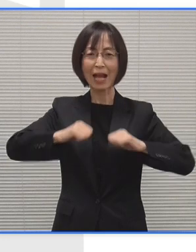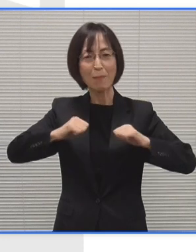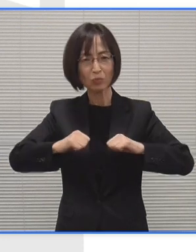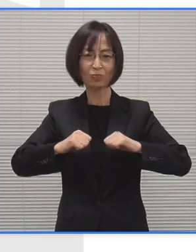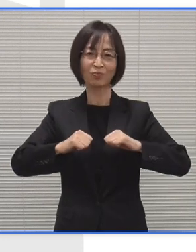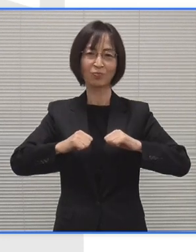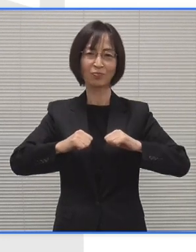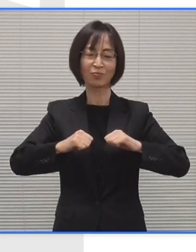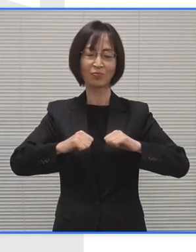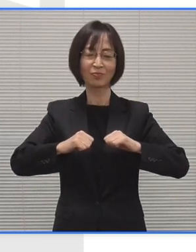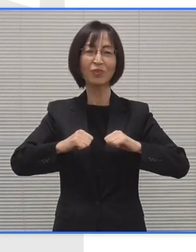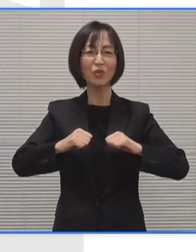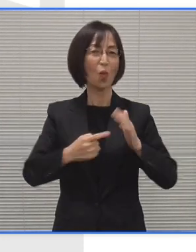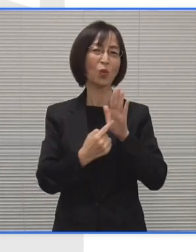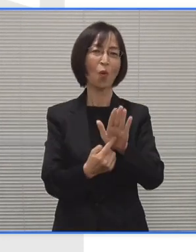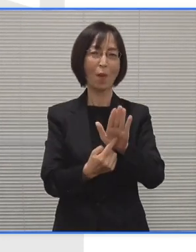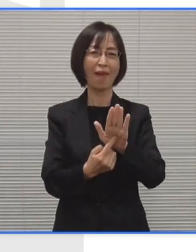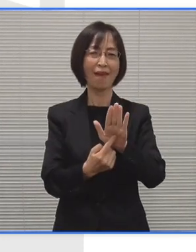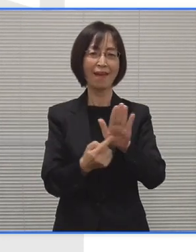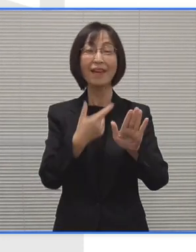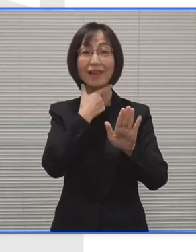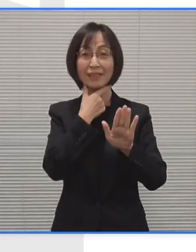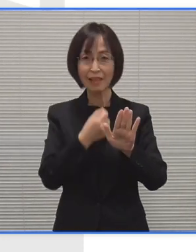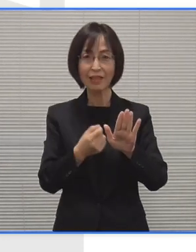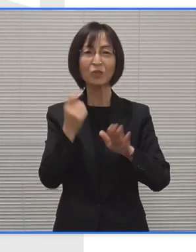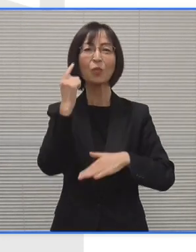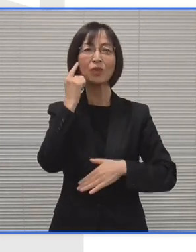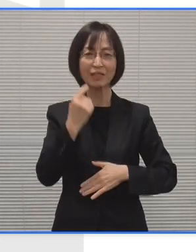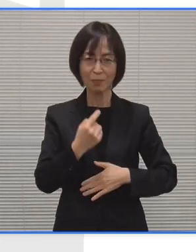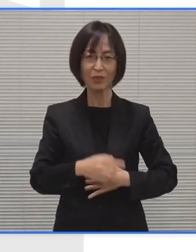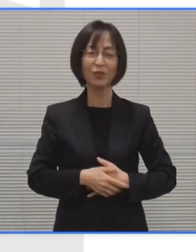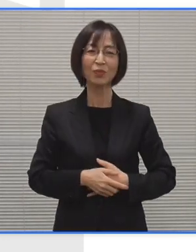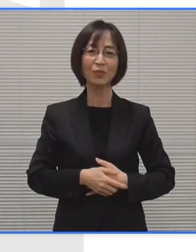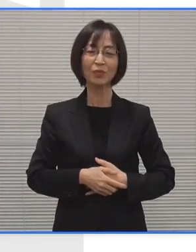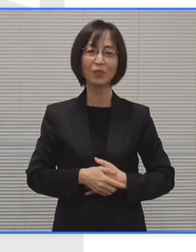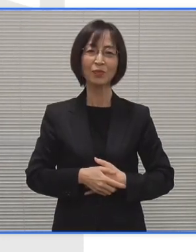のを表明をしたいなと思っています。